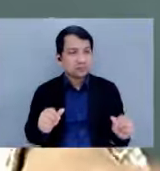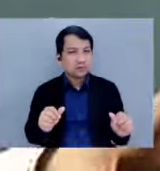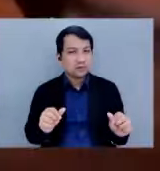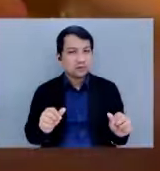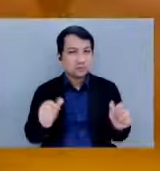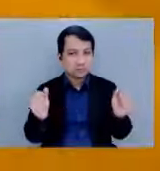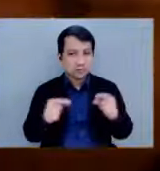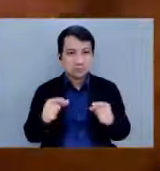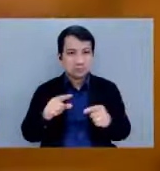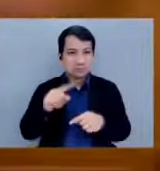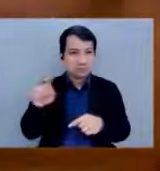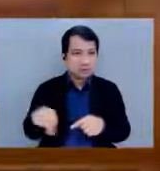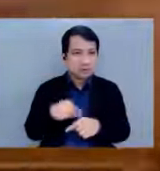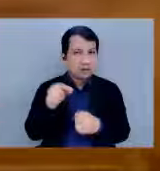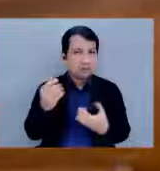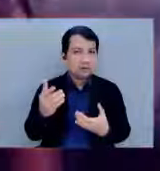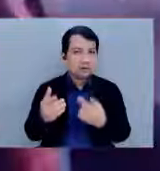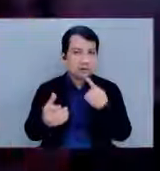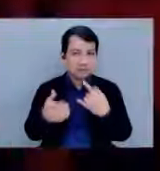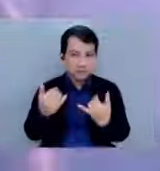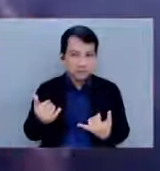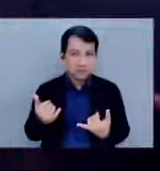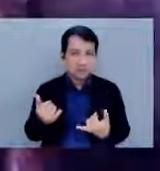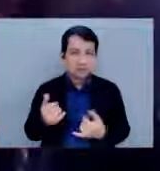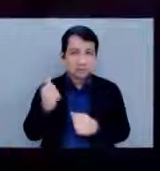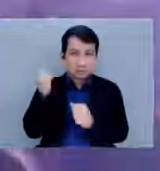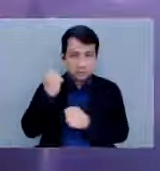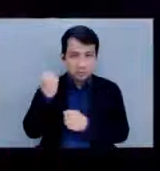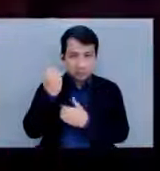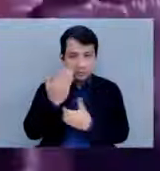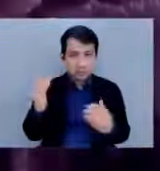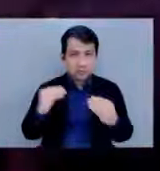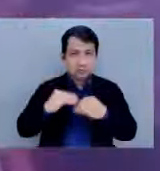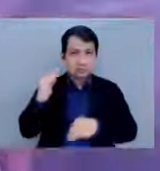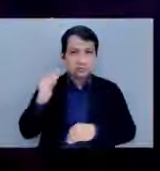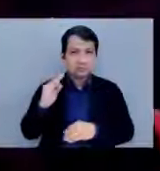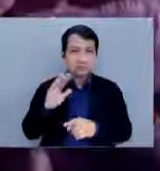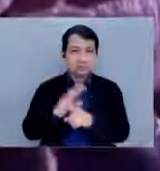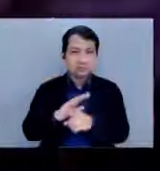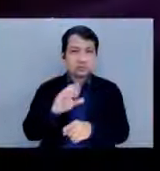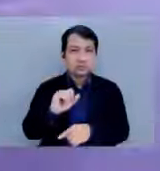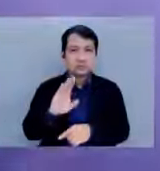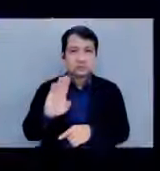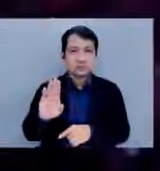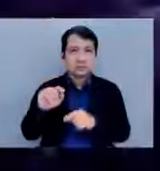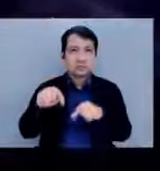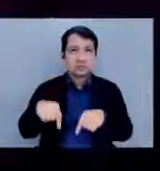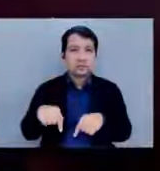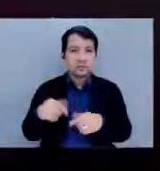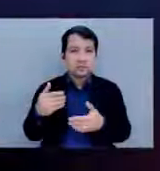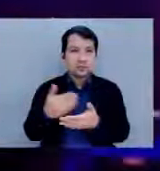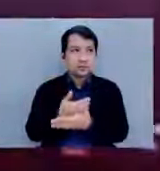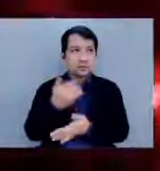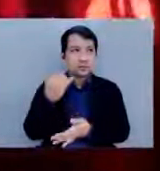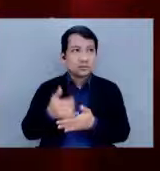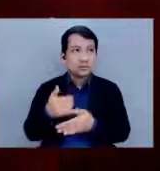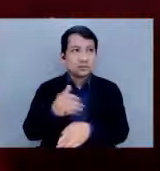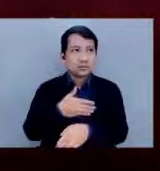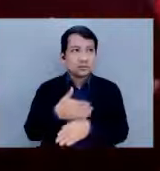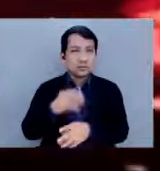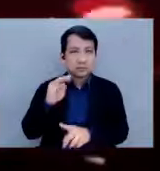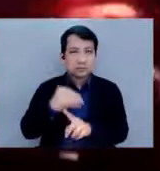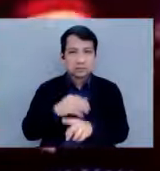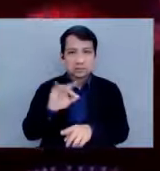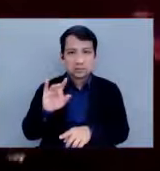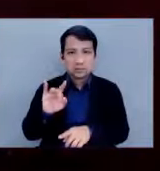randomly. Pero for now, asahan muna ang mga pasabog ng SB19 sa kanilang finale concert sa May 18 at